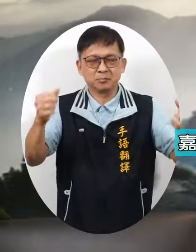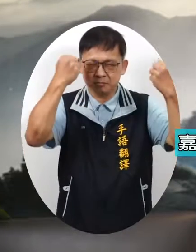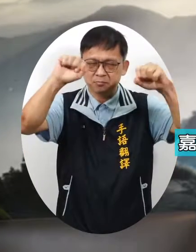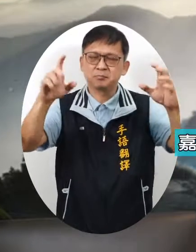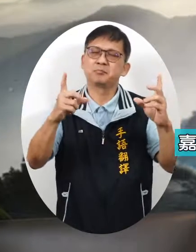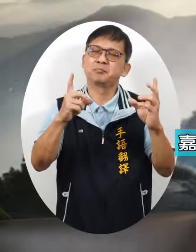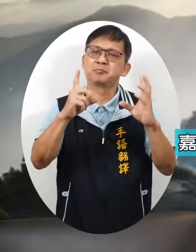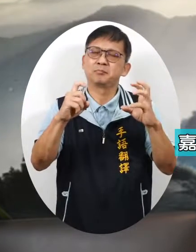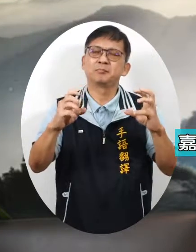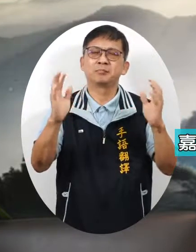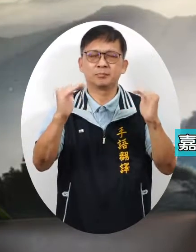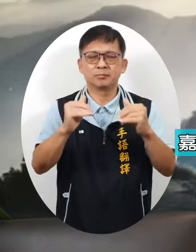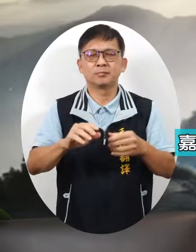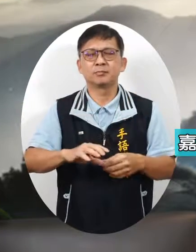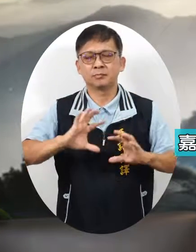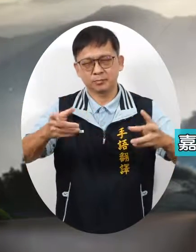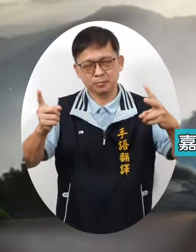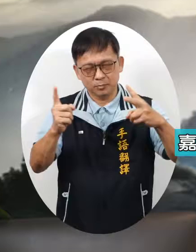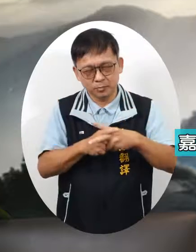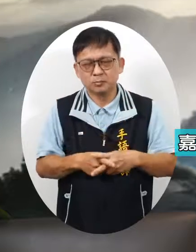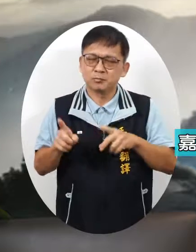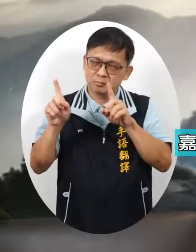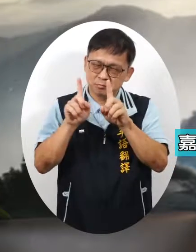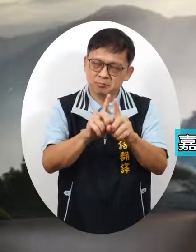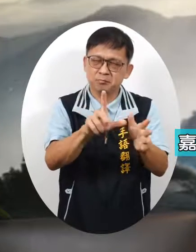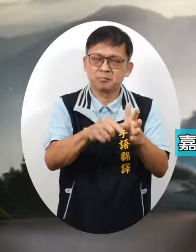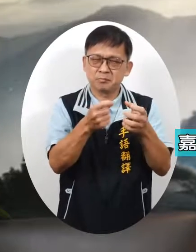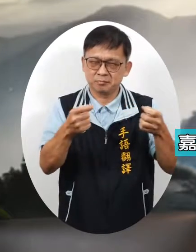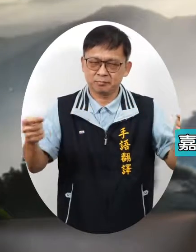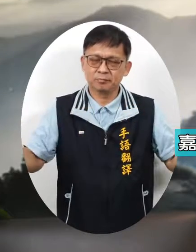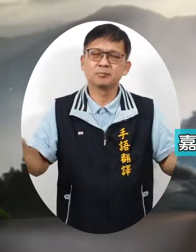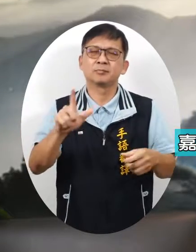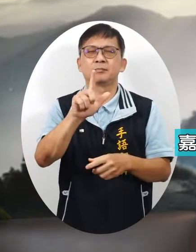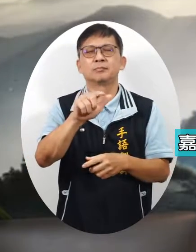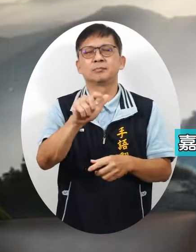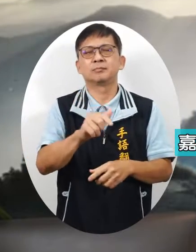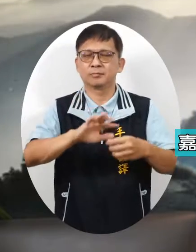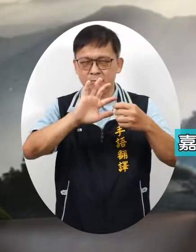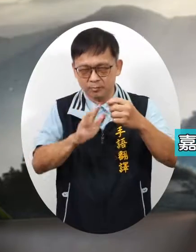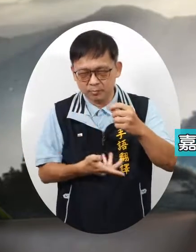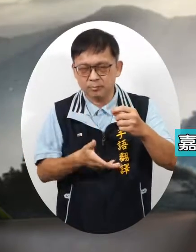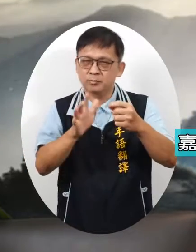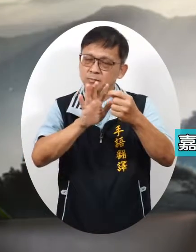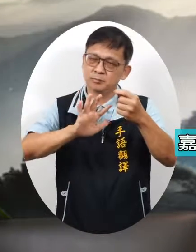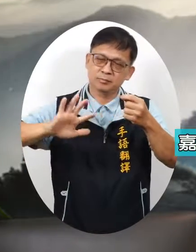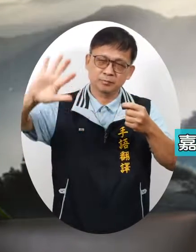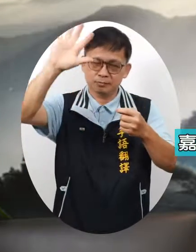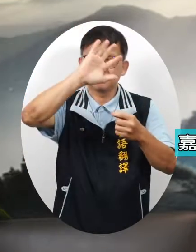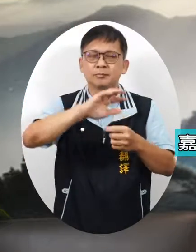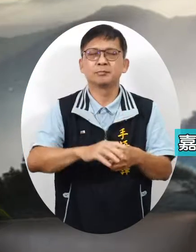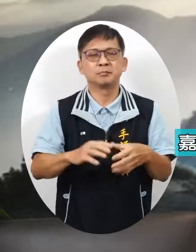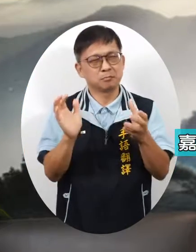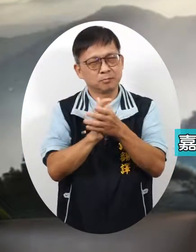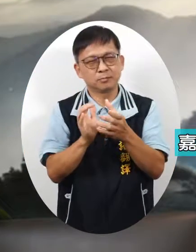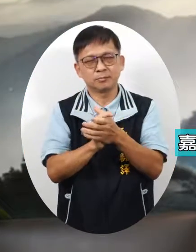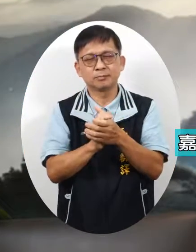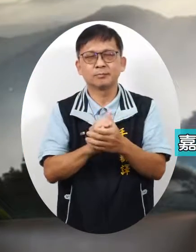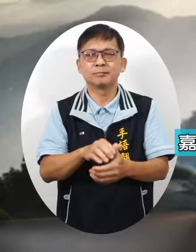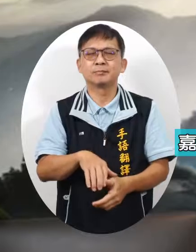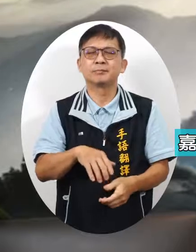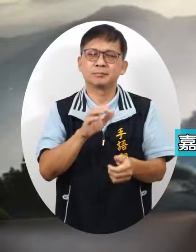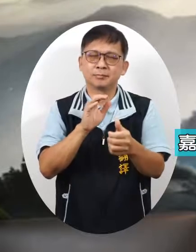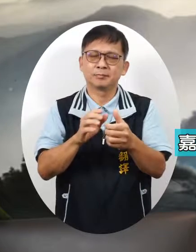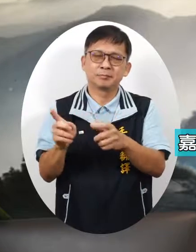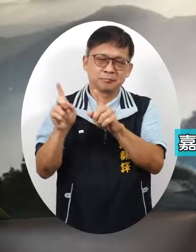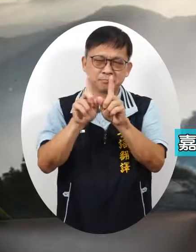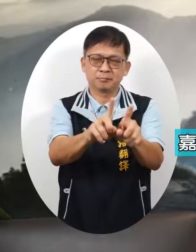国小阶段有陪伴你最久的校园跟师长，在国高中阶段有你最 much 的朋